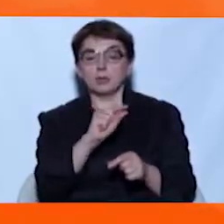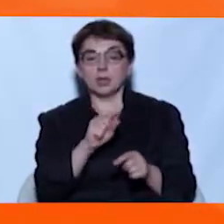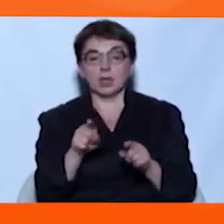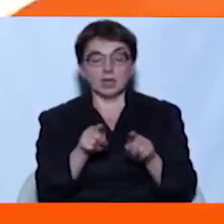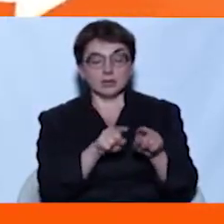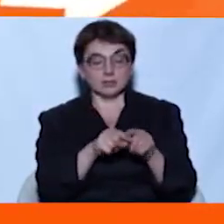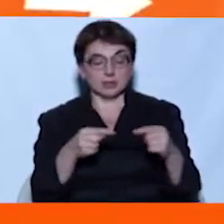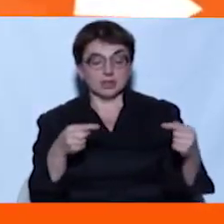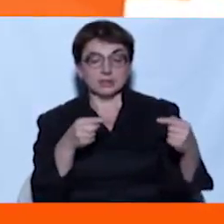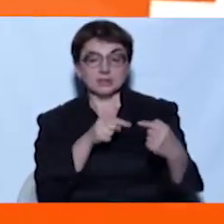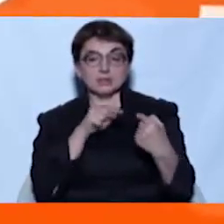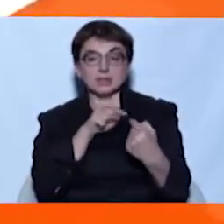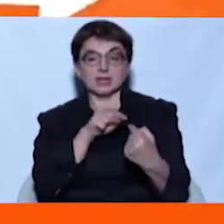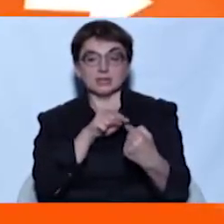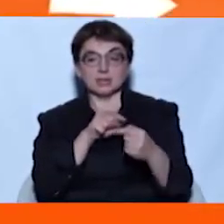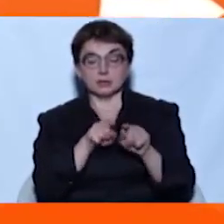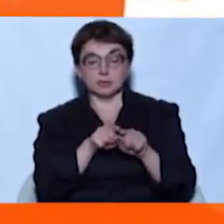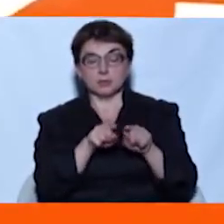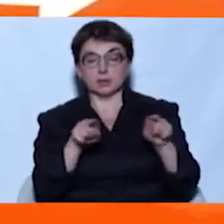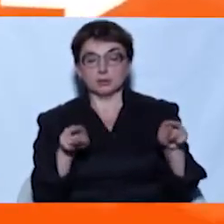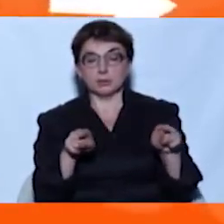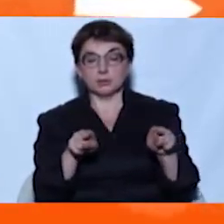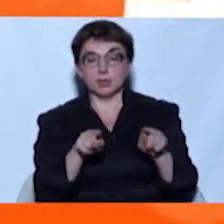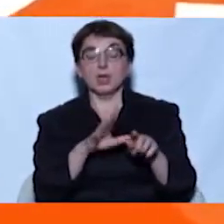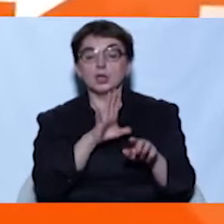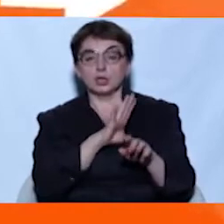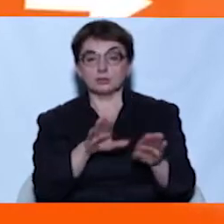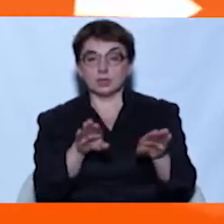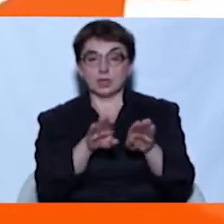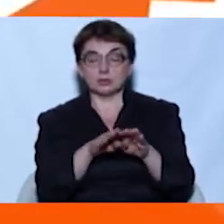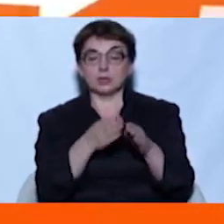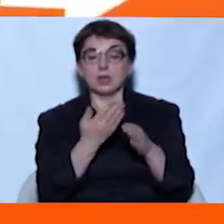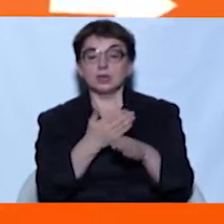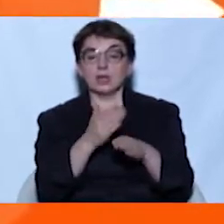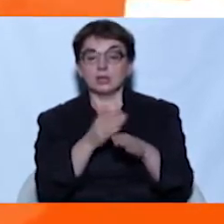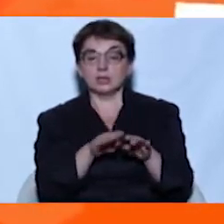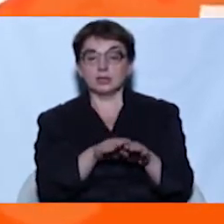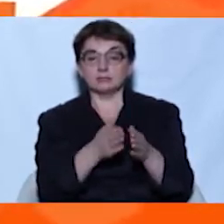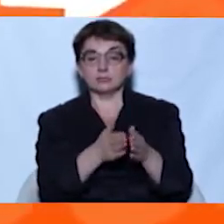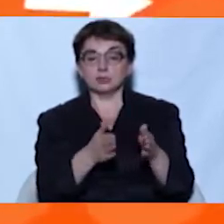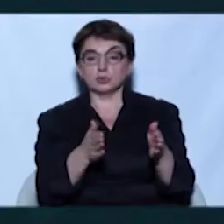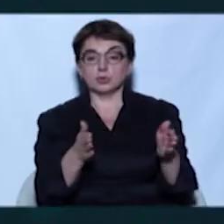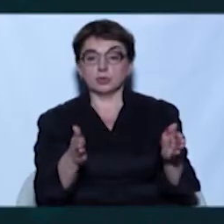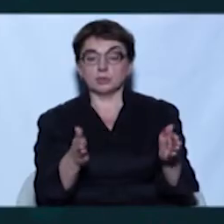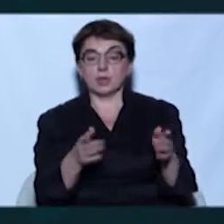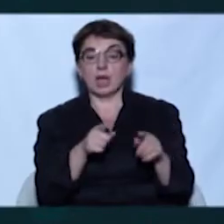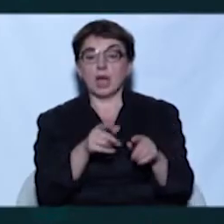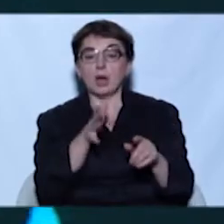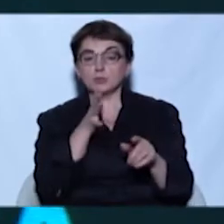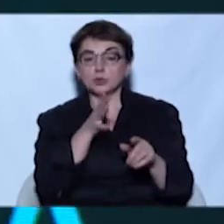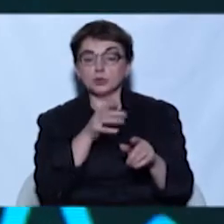ერთმანეთის საწინააღმდეგო მიმართულებით მიდიან, იყვნენ უფრო ახლოს და თანდათან შორდებიან ერთმანეთს. Ამ